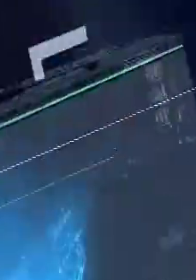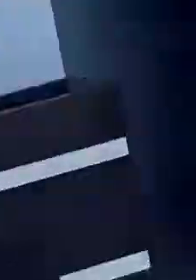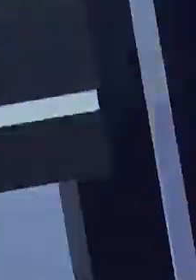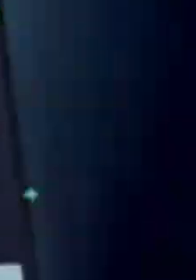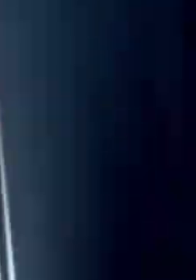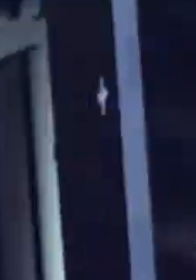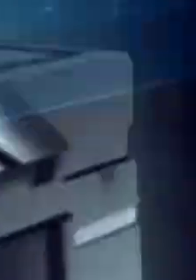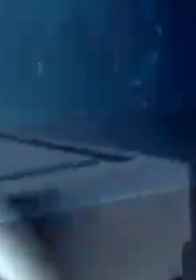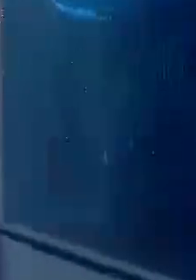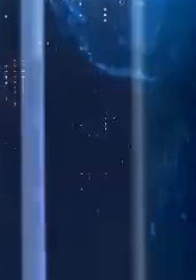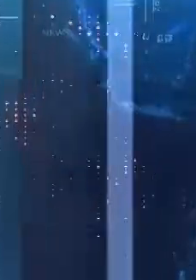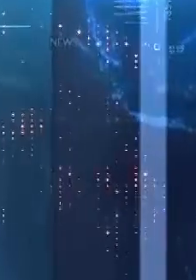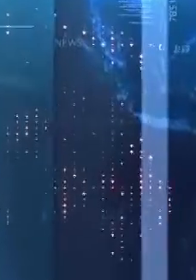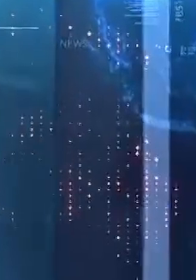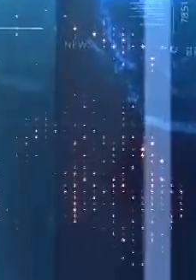Жетісу телеарнасы.